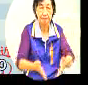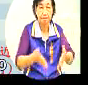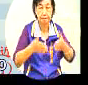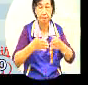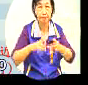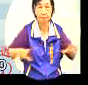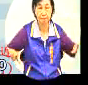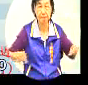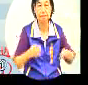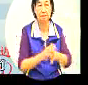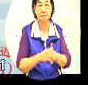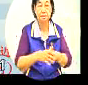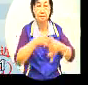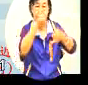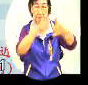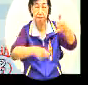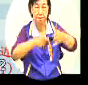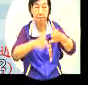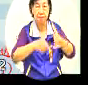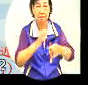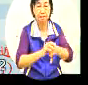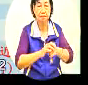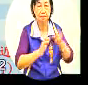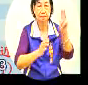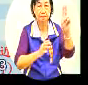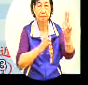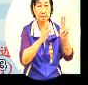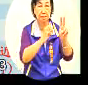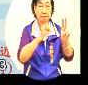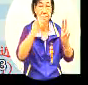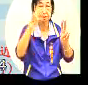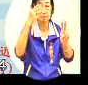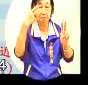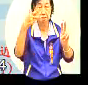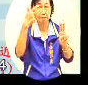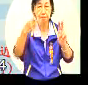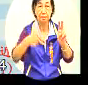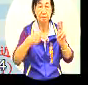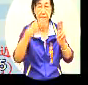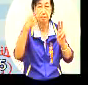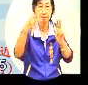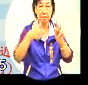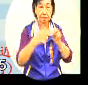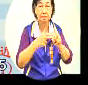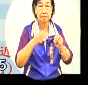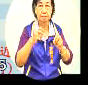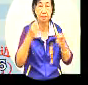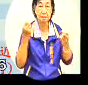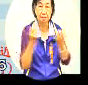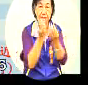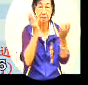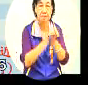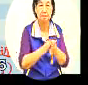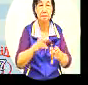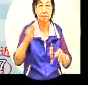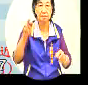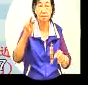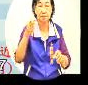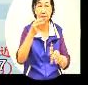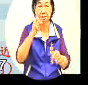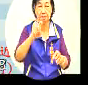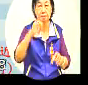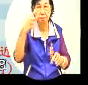各年的这个数字上面来讲，可以看到2007年，我们那时候看到说212个登革热的案例，大家觉得非常可